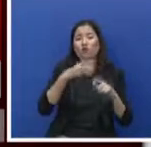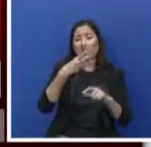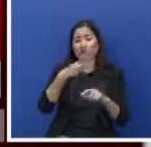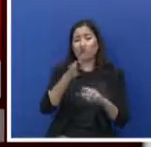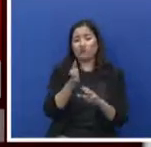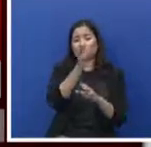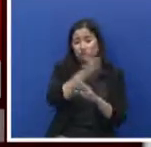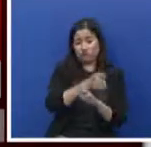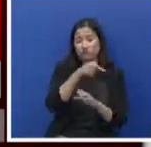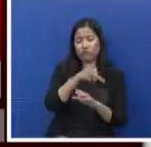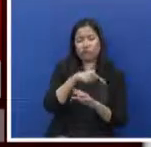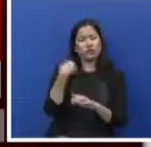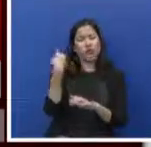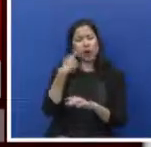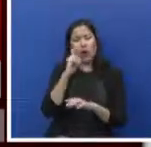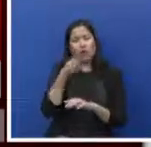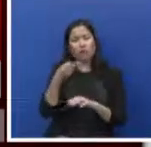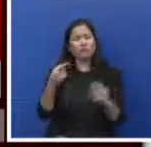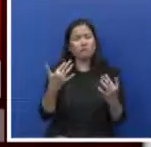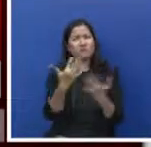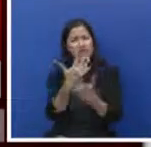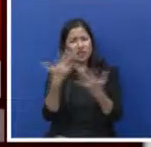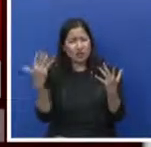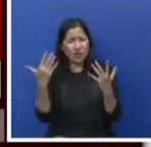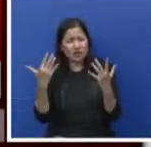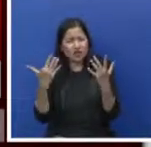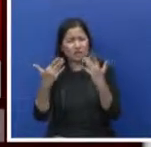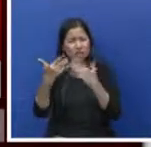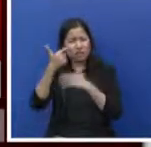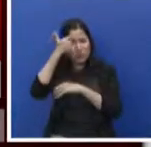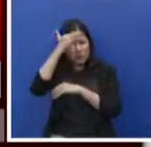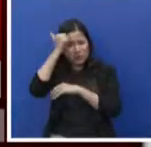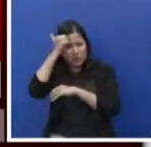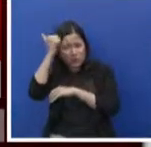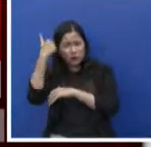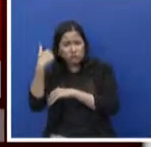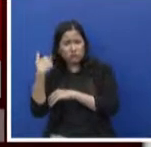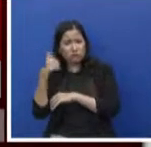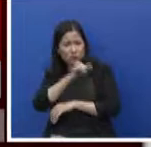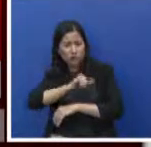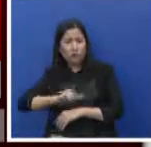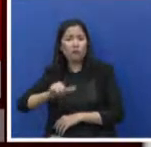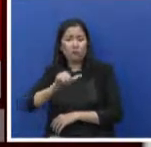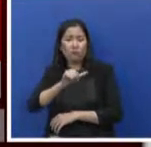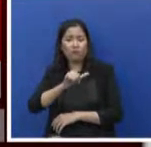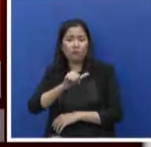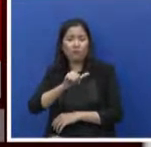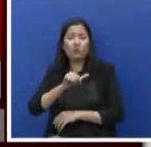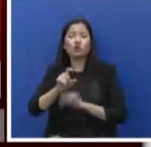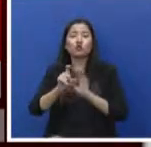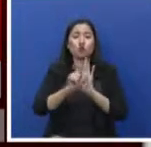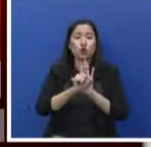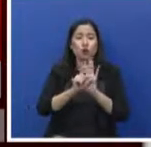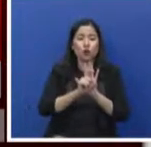sekali pembelajaran-pembelajaran masyarakat yang harus kita lewatin bersama. Nah, contoh